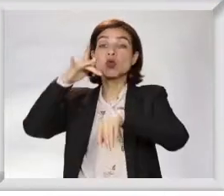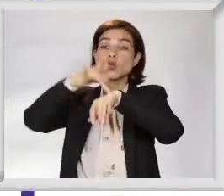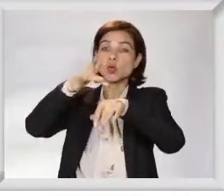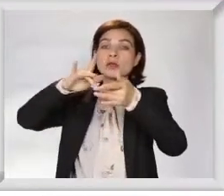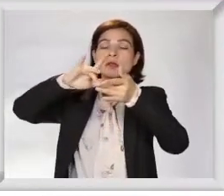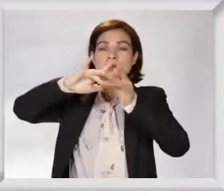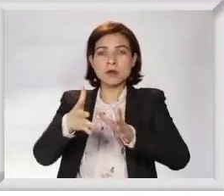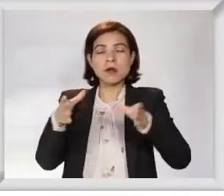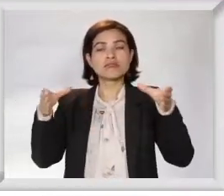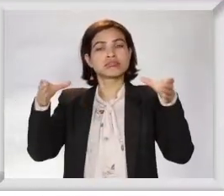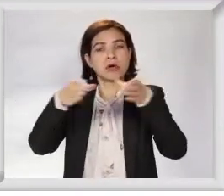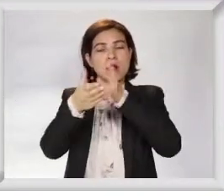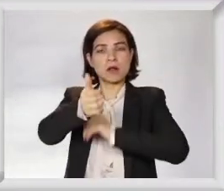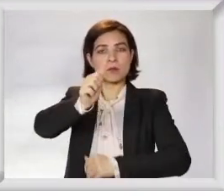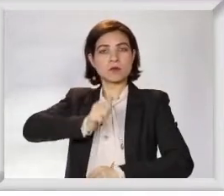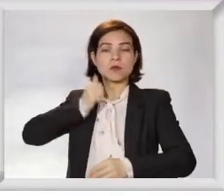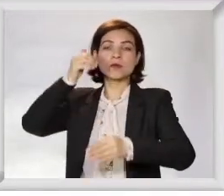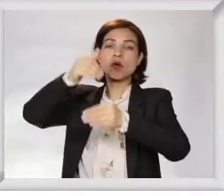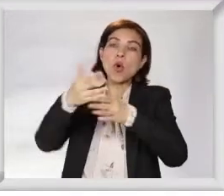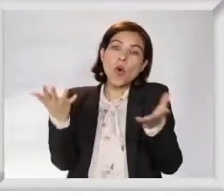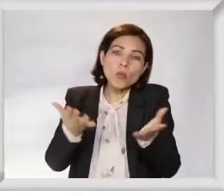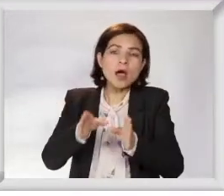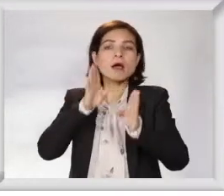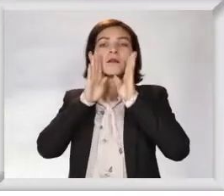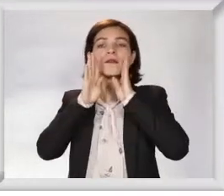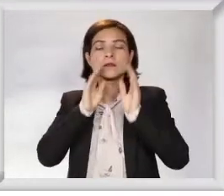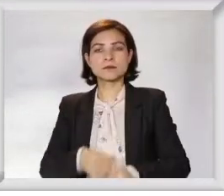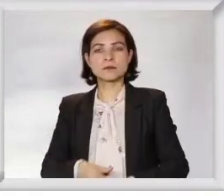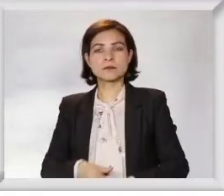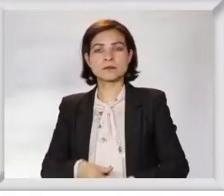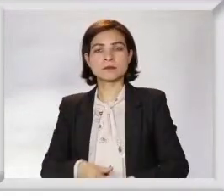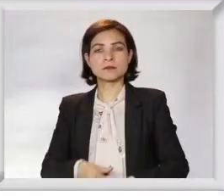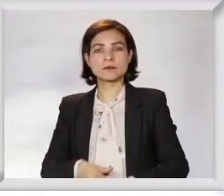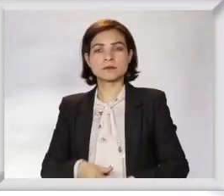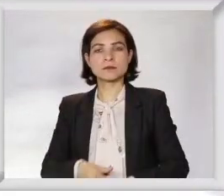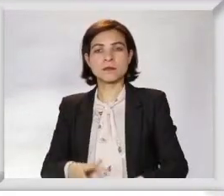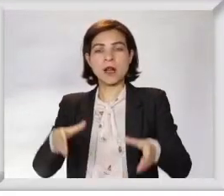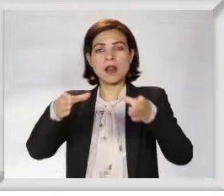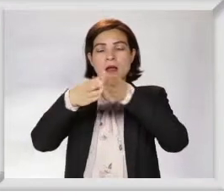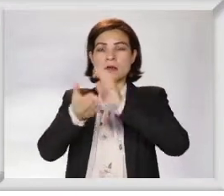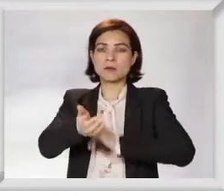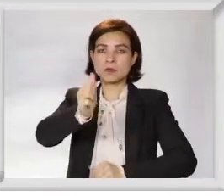المعلومات يمكنك زيارة موقع الويب easy.tn أو صفحة الهيئة